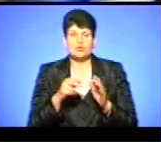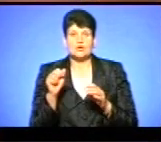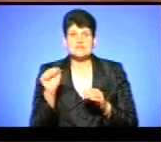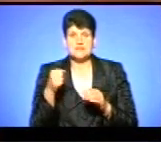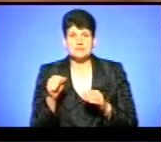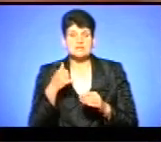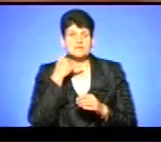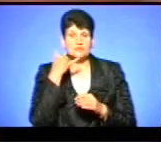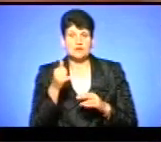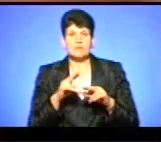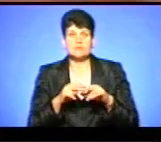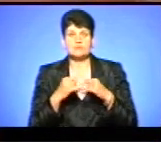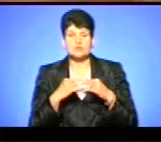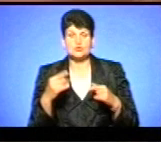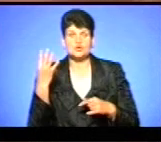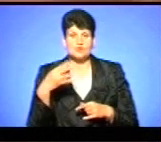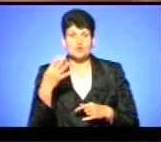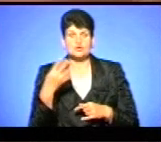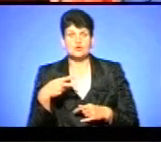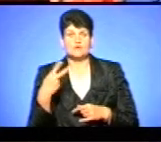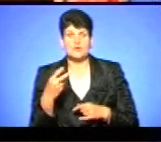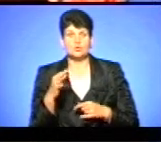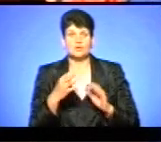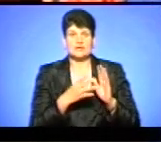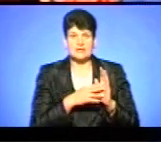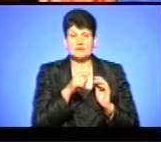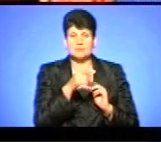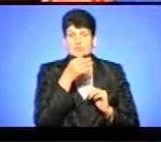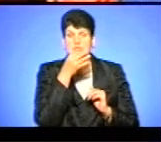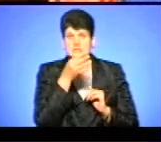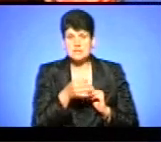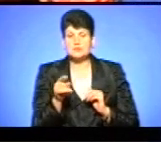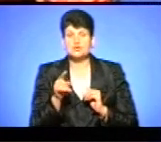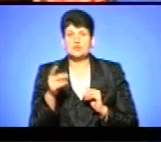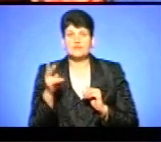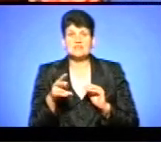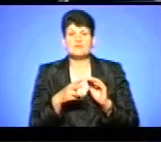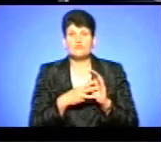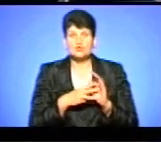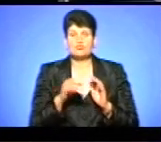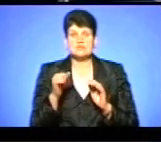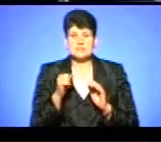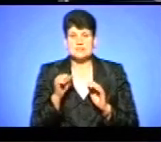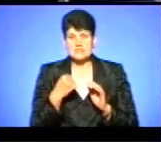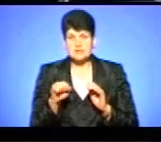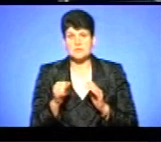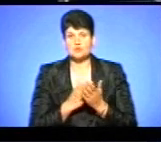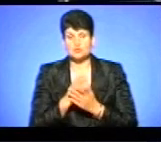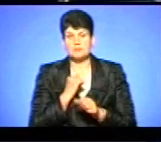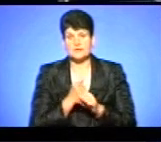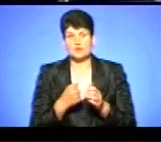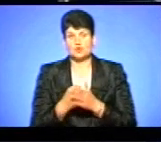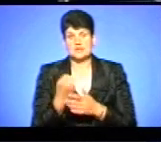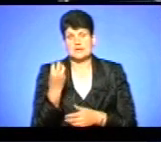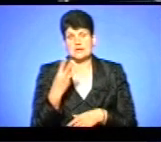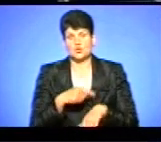паспортний стіл за номером 404209, і там йому повідомили, що 28 серпня служба працюватиме до